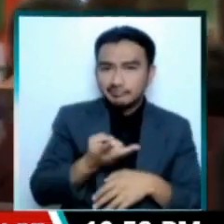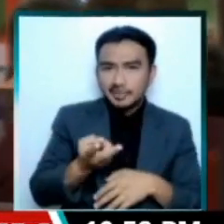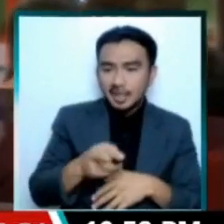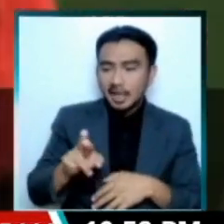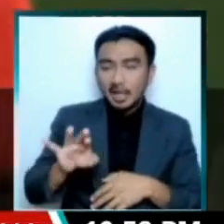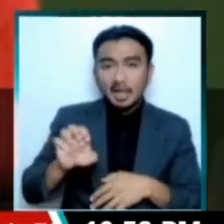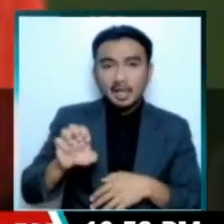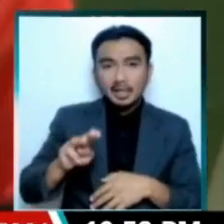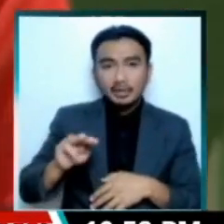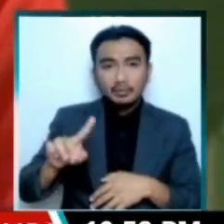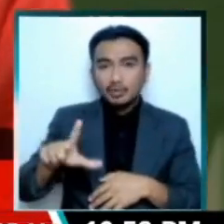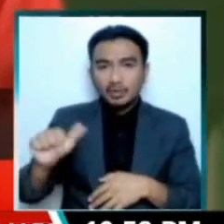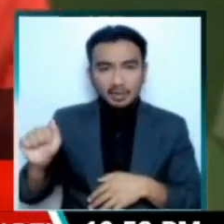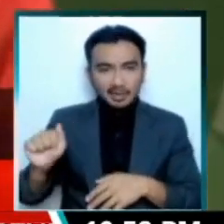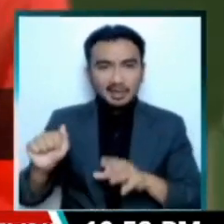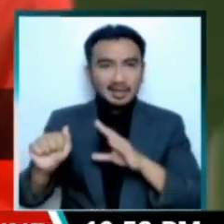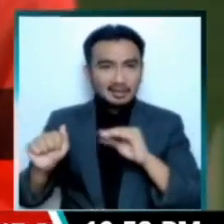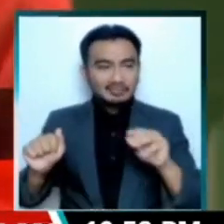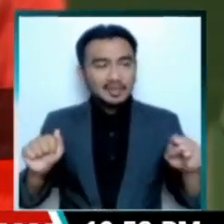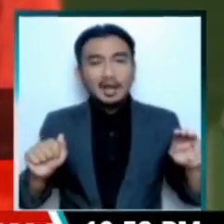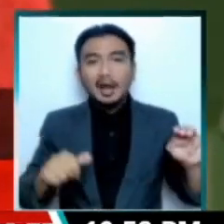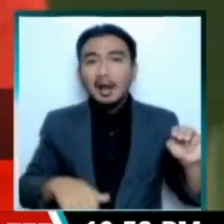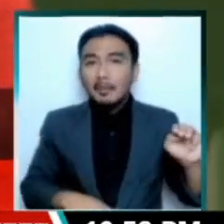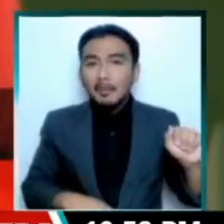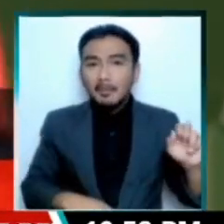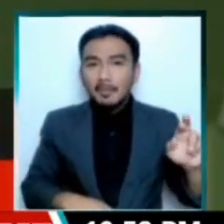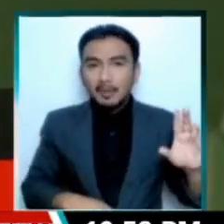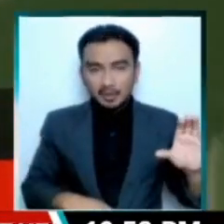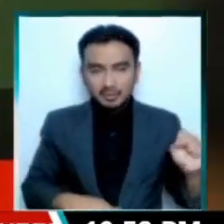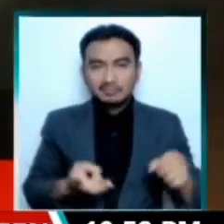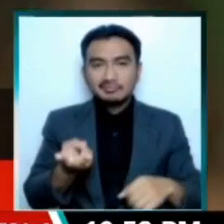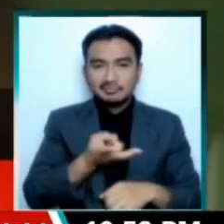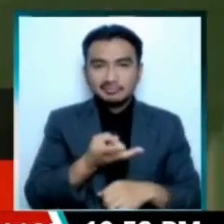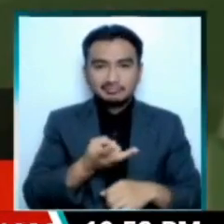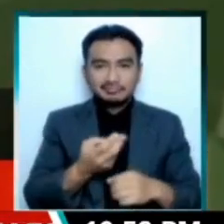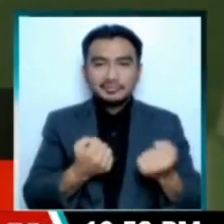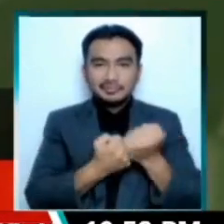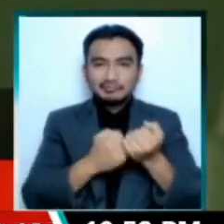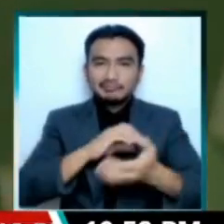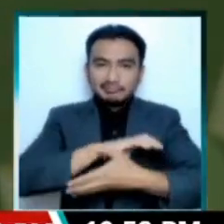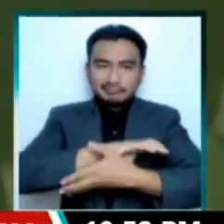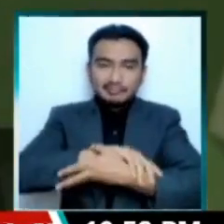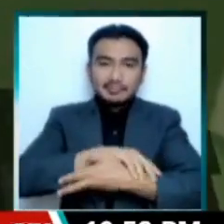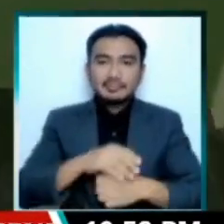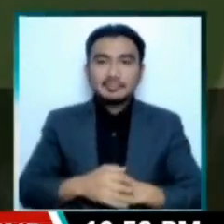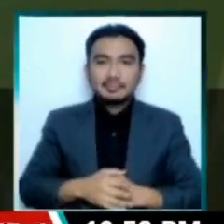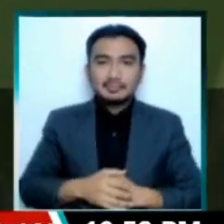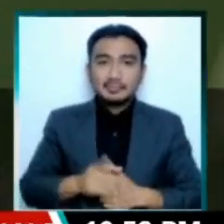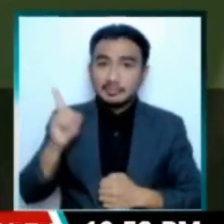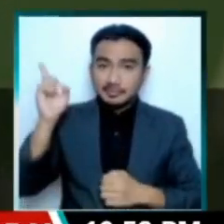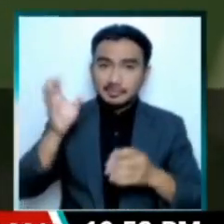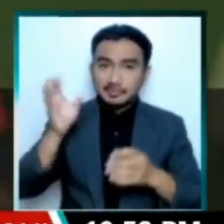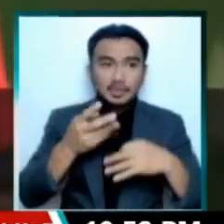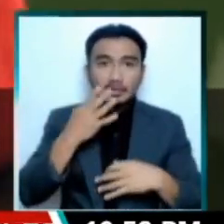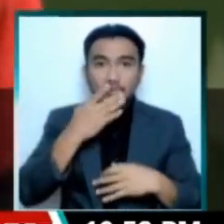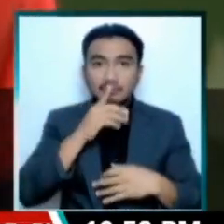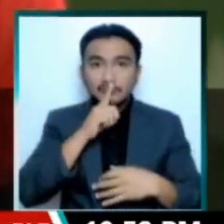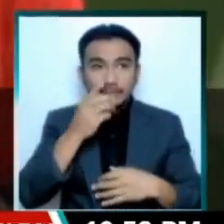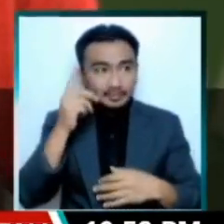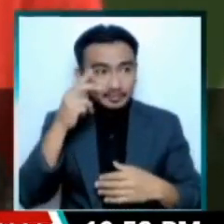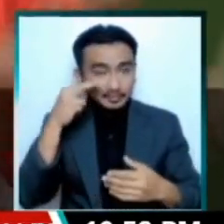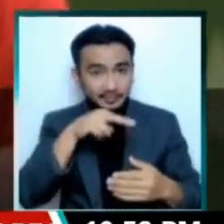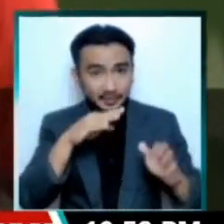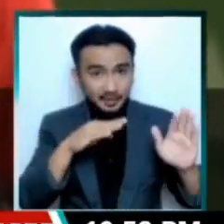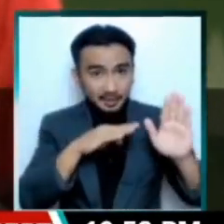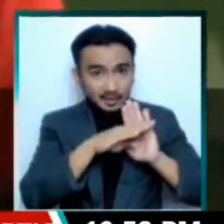ama. Nakita naman ninyo ang progreso na nangyari sa Cavite. At nasimula nito nung panahon pa